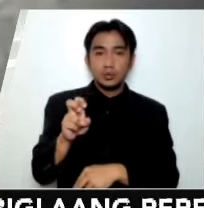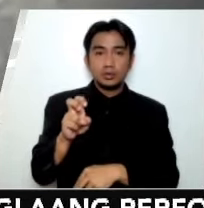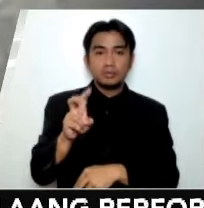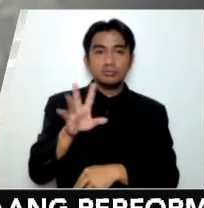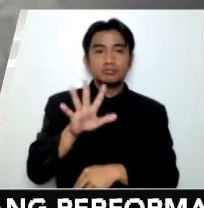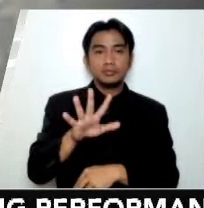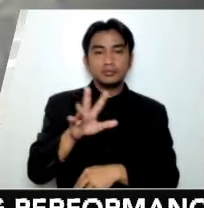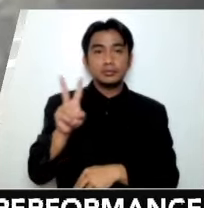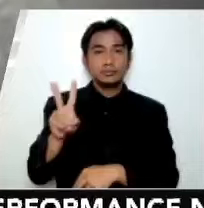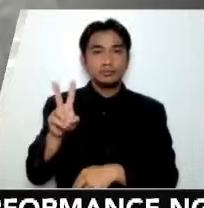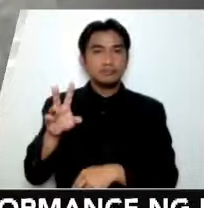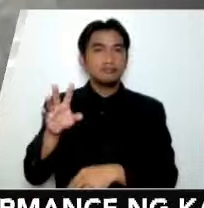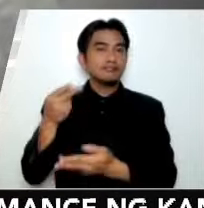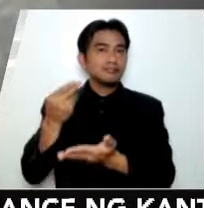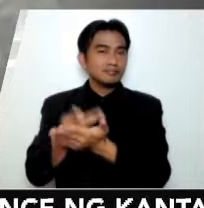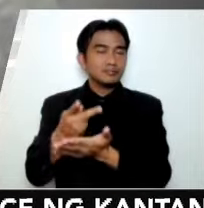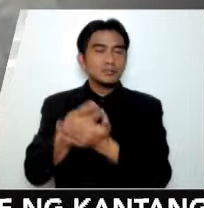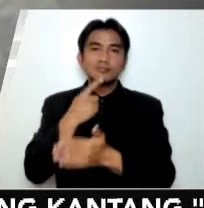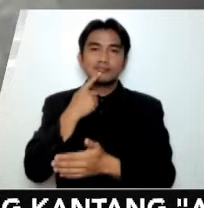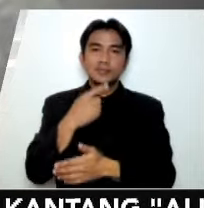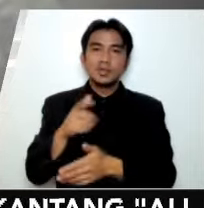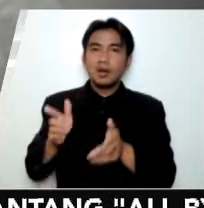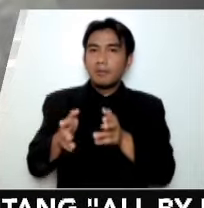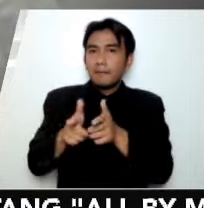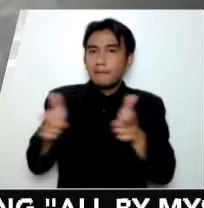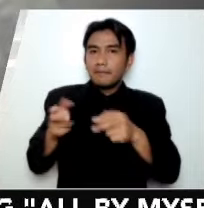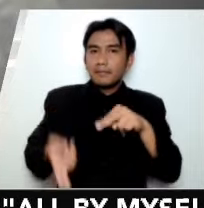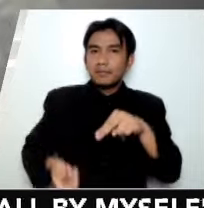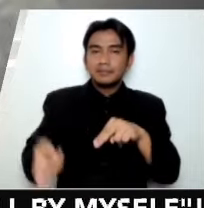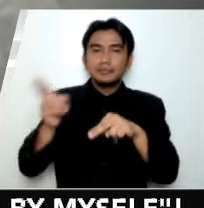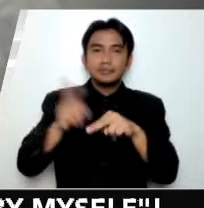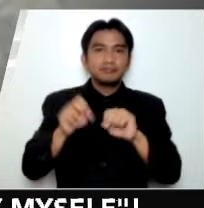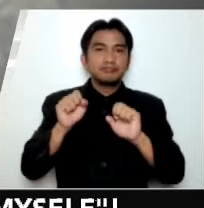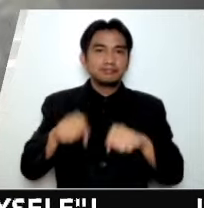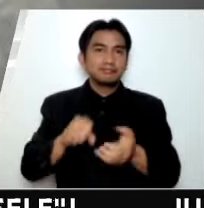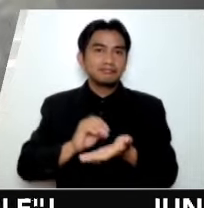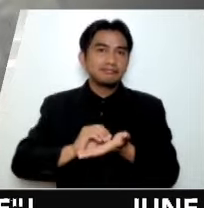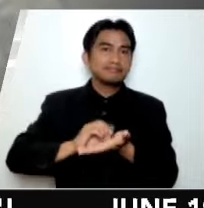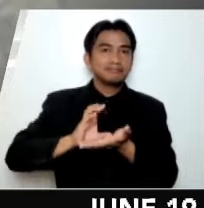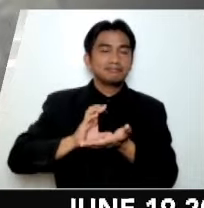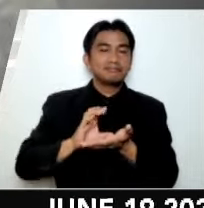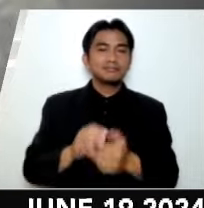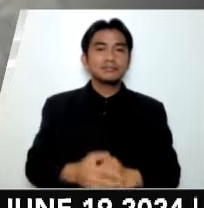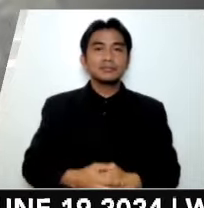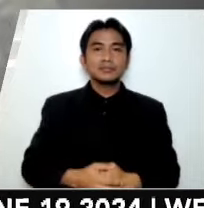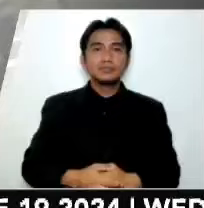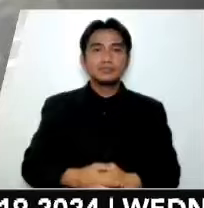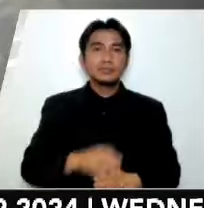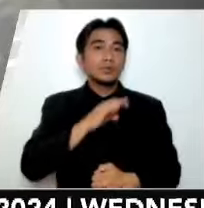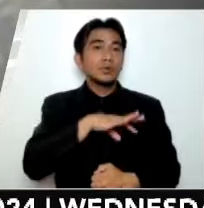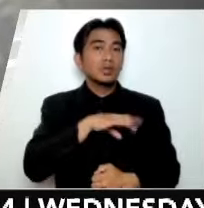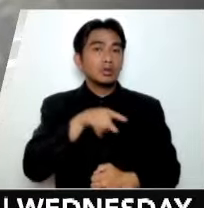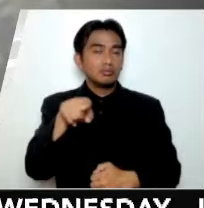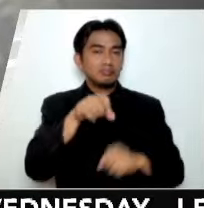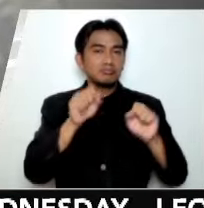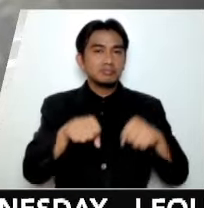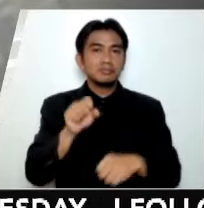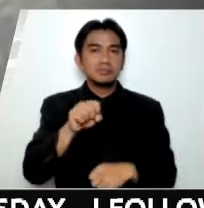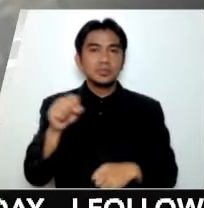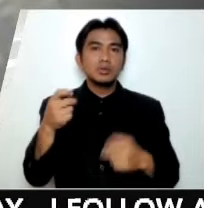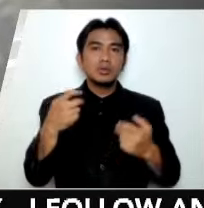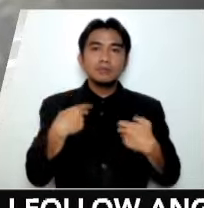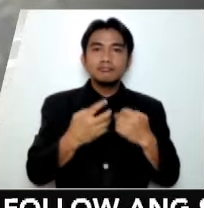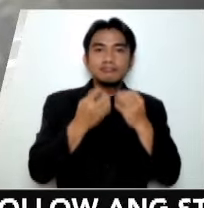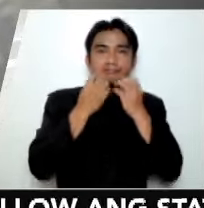taon mas malaki ang i-contribute mas malaki ang kikitain ayon sa SSS magsisilbi itong savings ng miyembro na pwedeng withdrawhin